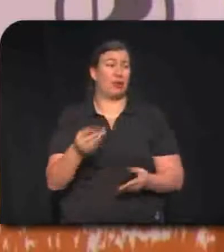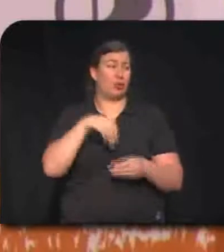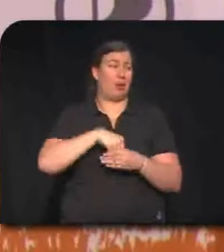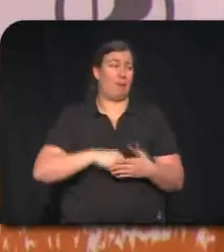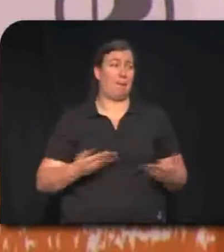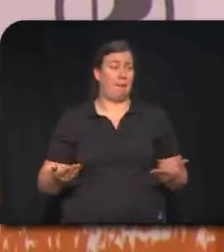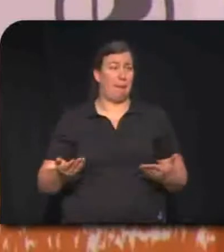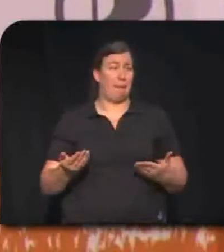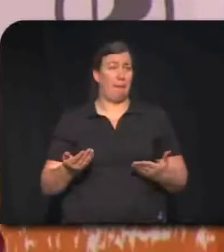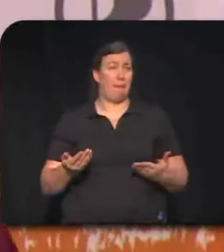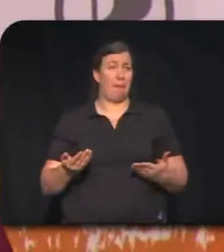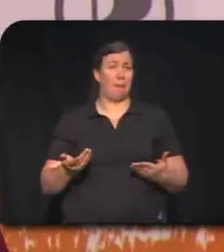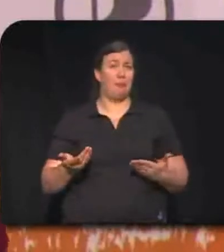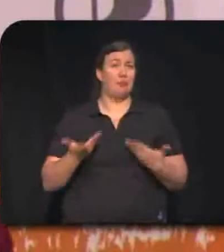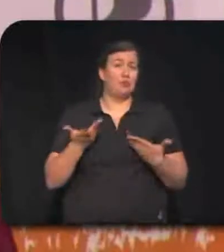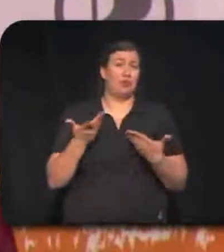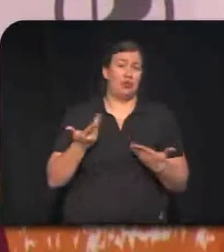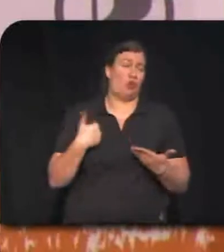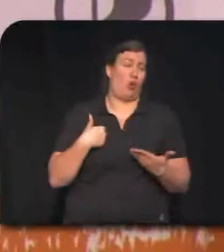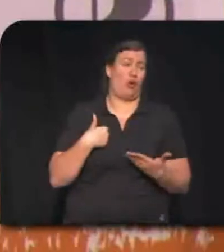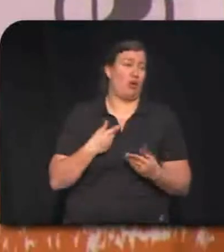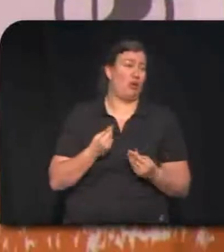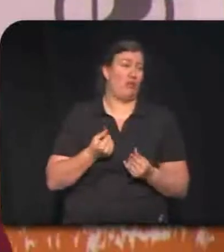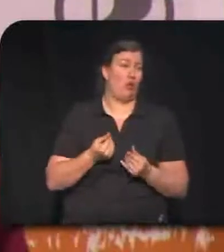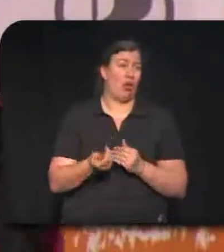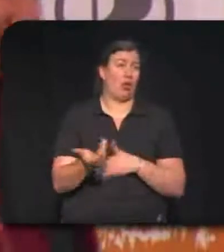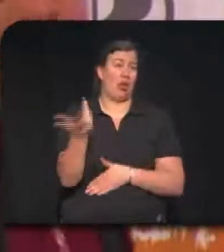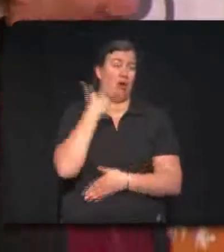also das halte ich für eine Verleumdung Entschuldigung